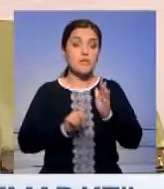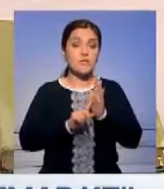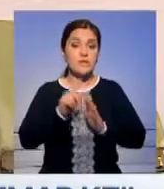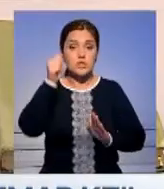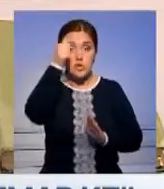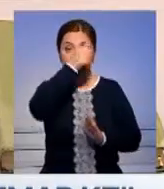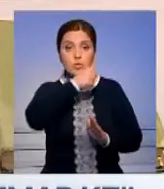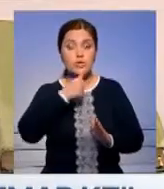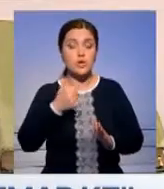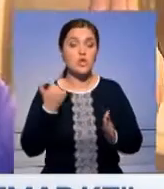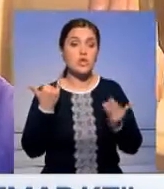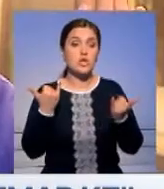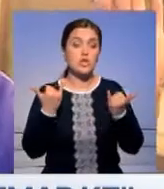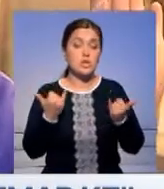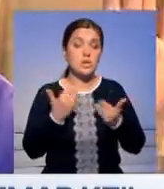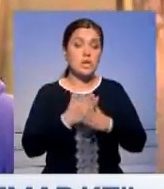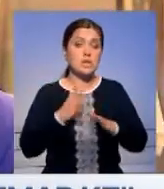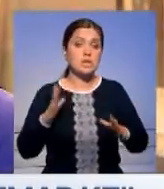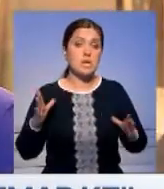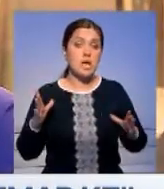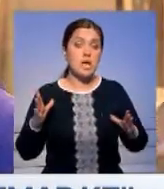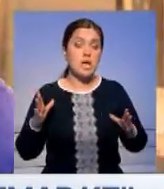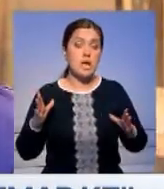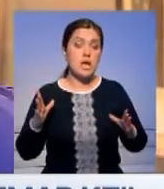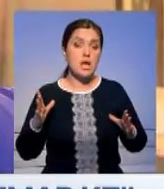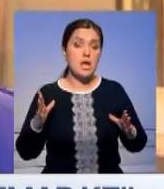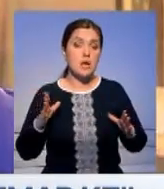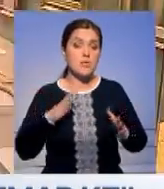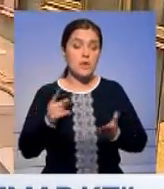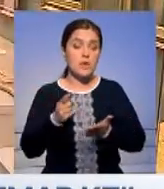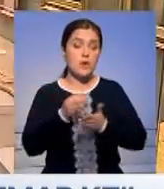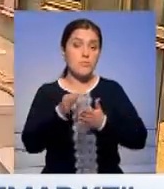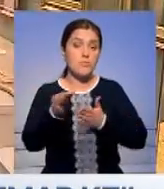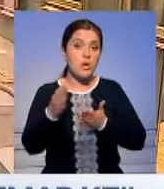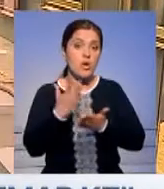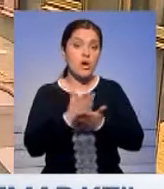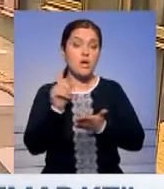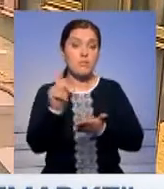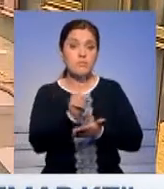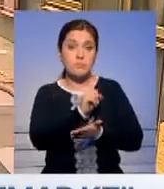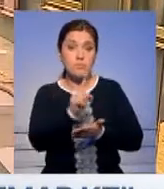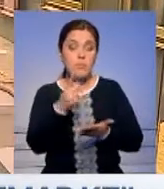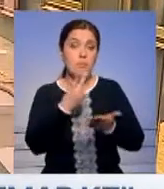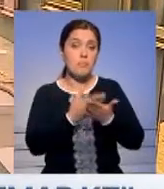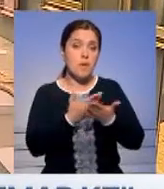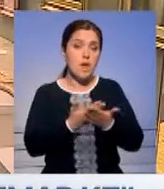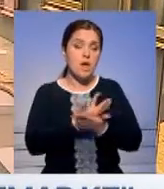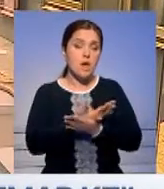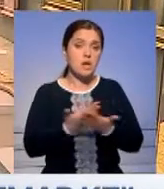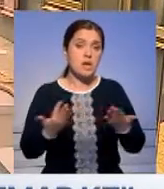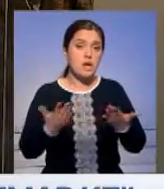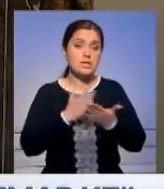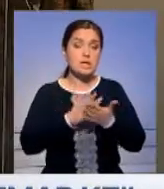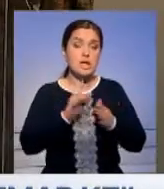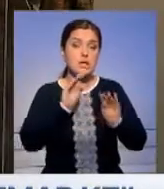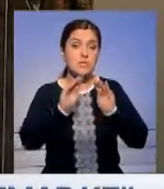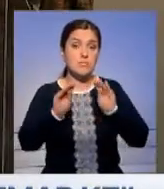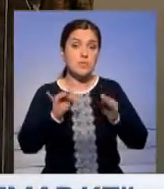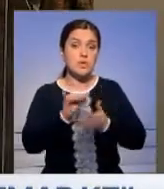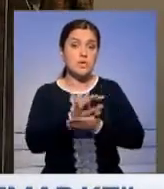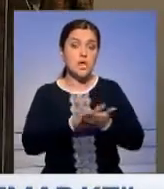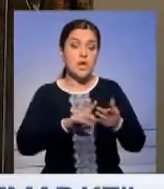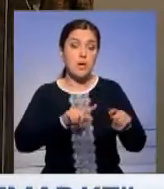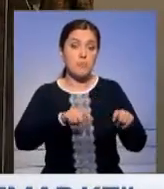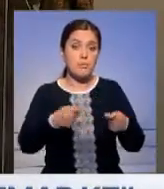здесь проходят экскурсии. Там уже выставлялись ценные экспонаты, привезенные из всех уголков страны. Некоторые из них в дальнейшем